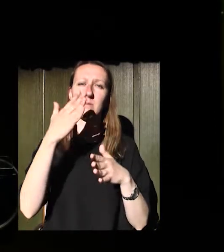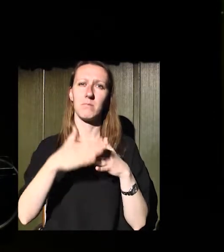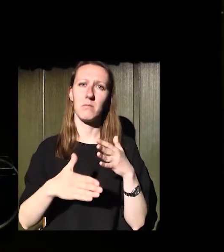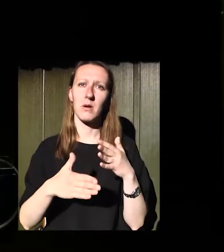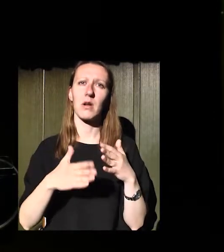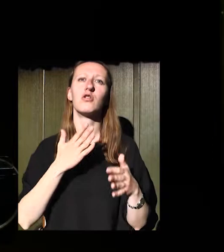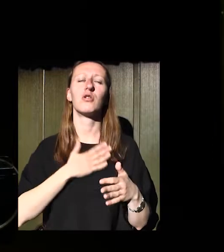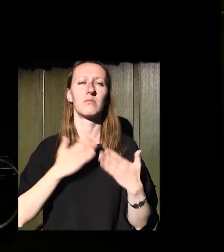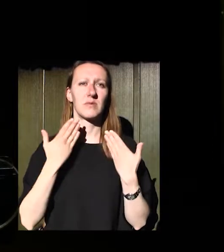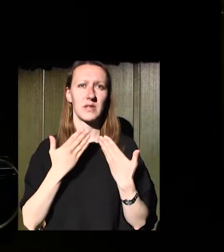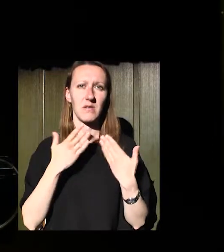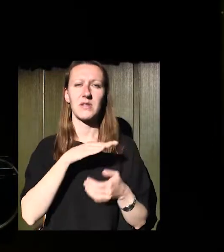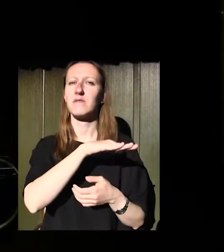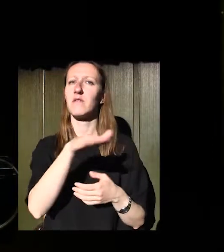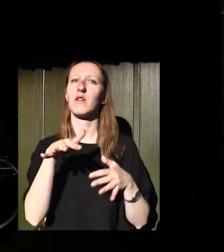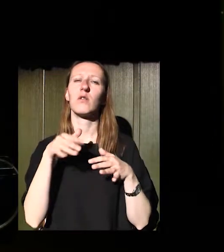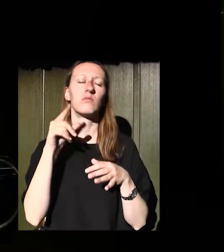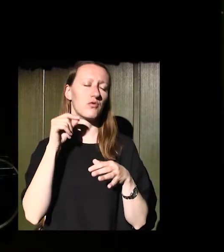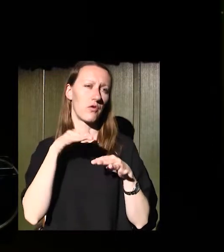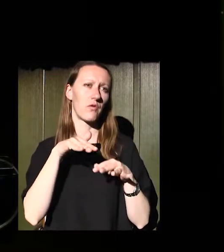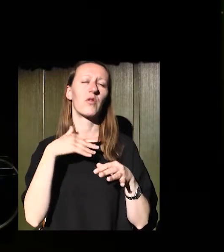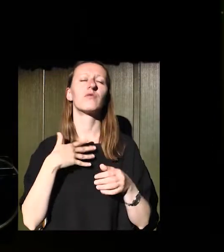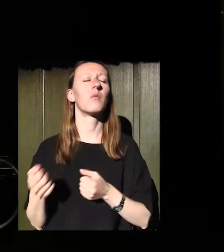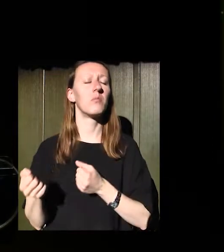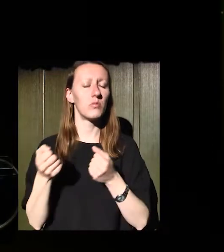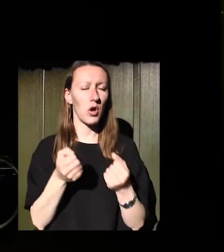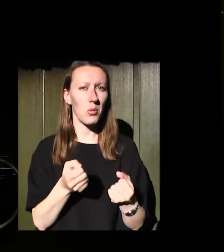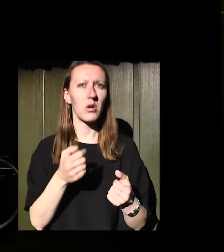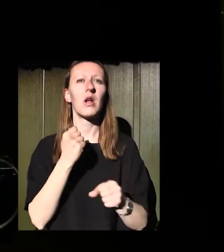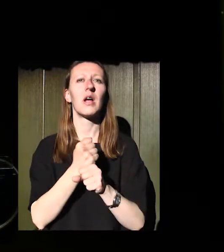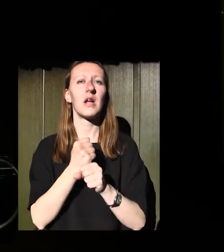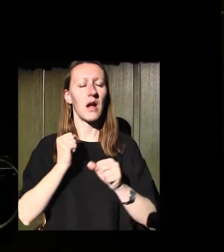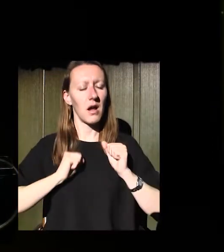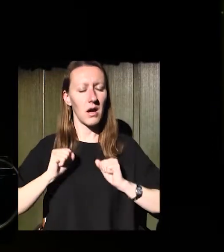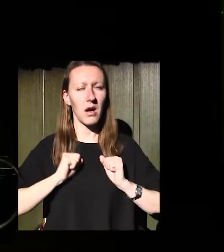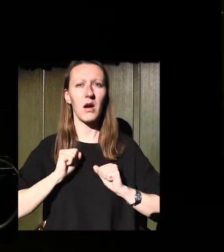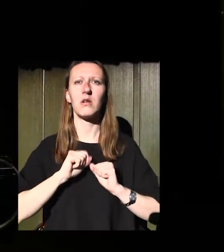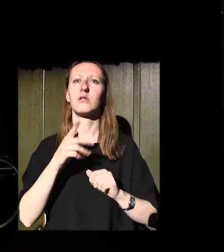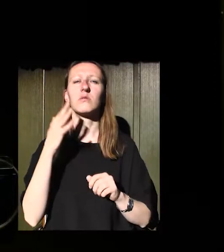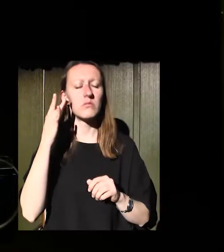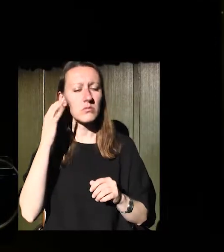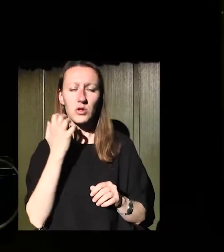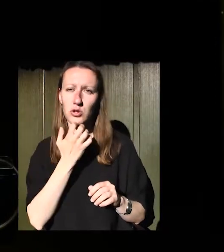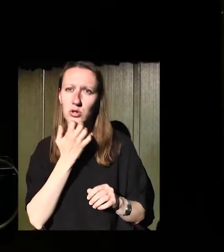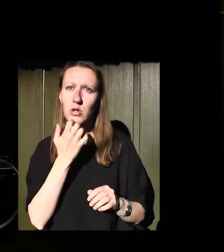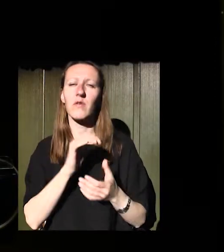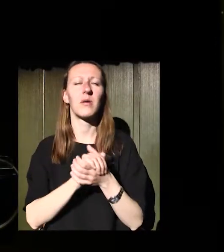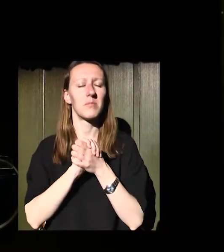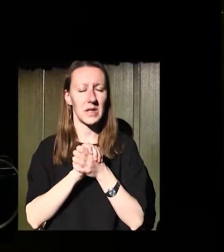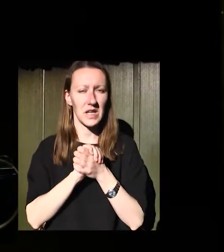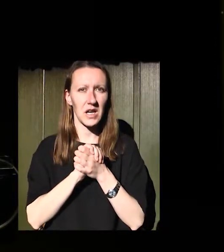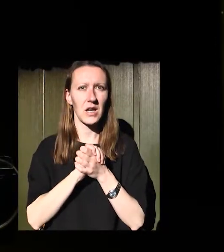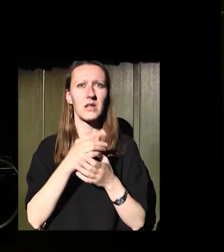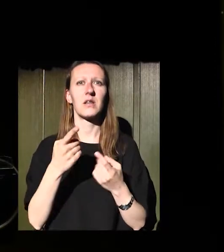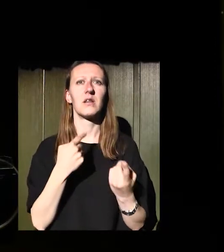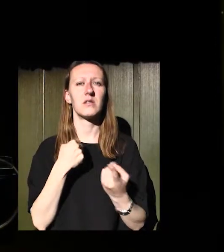samome kraju želim se zahvaliti svakom građaninu na svome doprinosu, na radišnosti, požrtvovanosti,